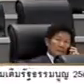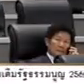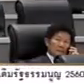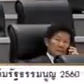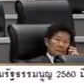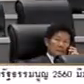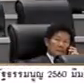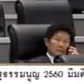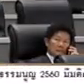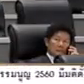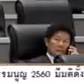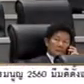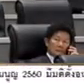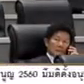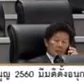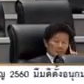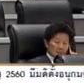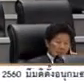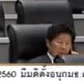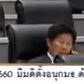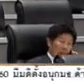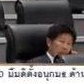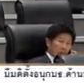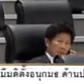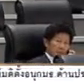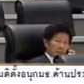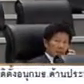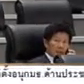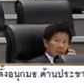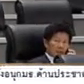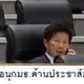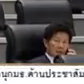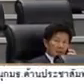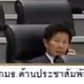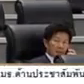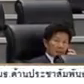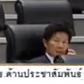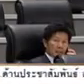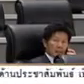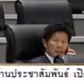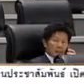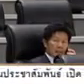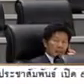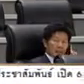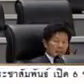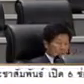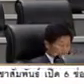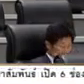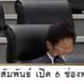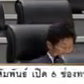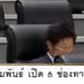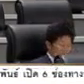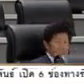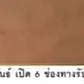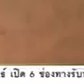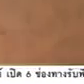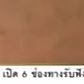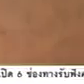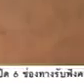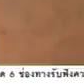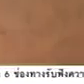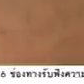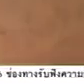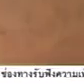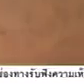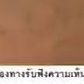ขออนุญาตครับ ไม่ถอนก็กลับบ้านไปด้วย ไม่ครับขออนุญาต ไม่ถอนก็กลับบ้านไปด้วยนะครับ เดี๋ยวนั่งก่อนครับนั่งก่อนครับ ไ